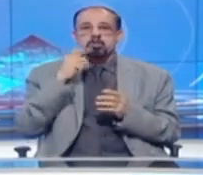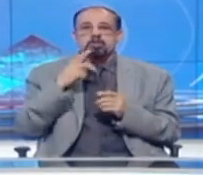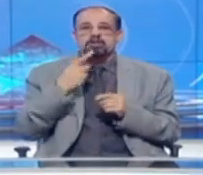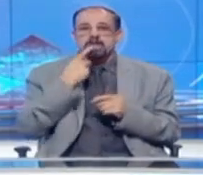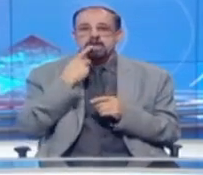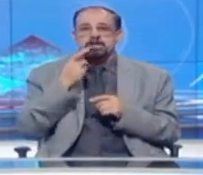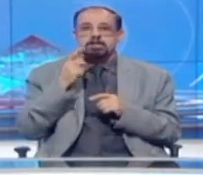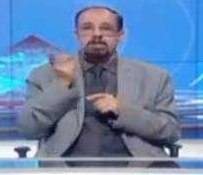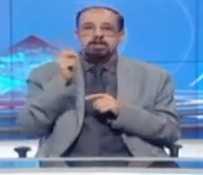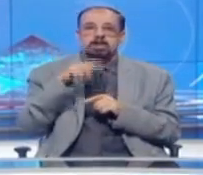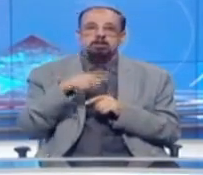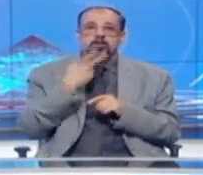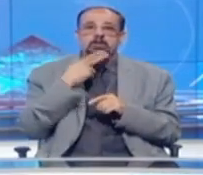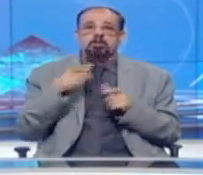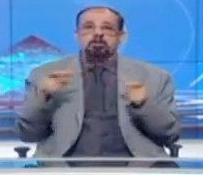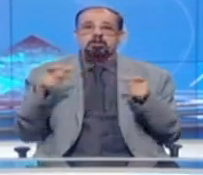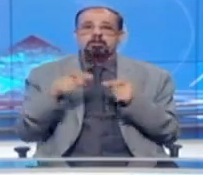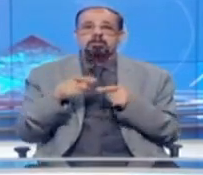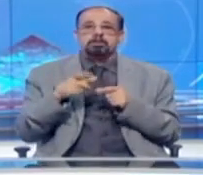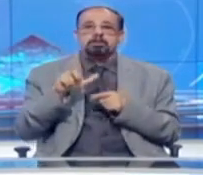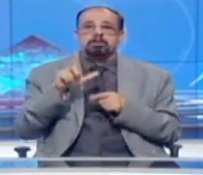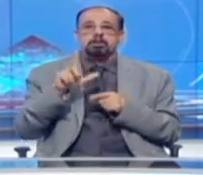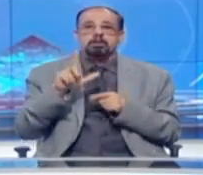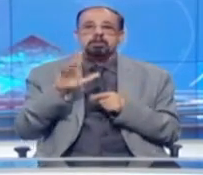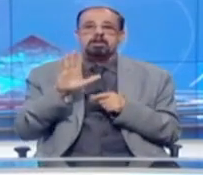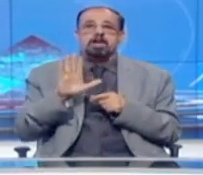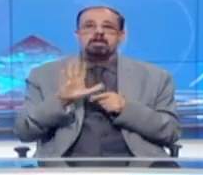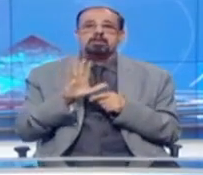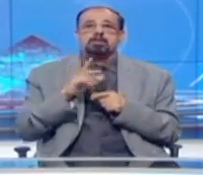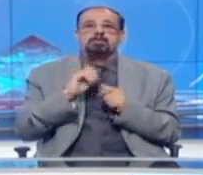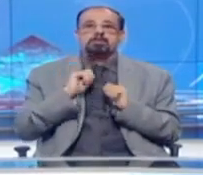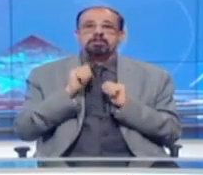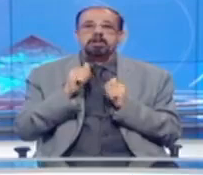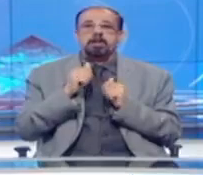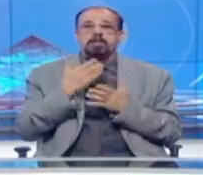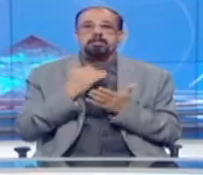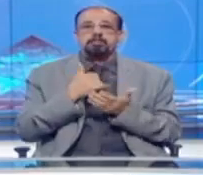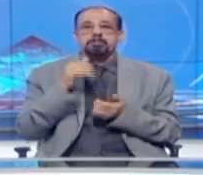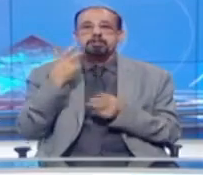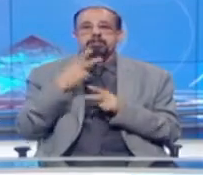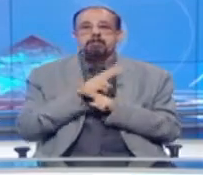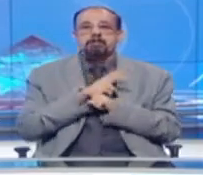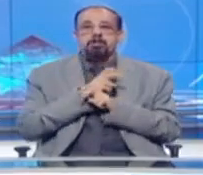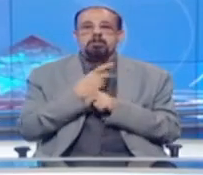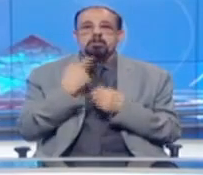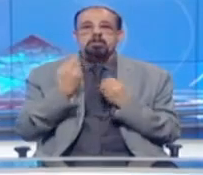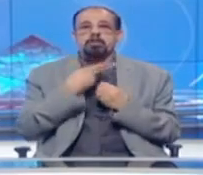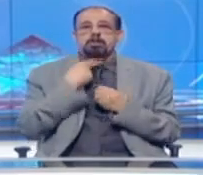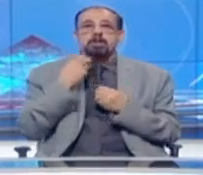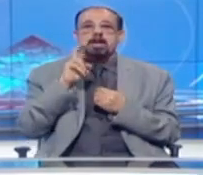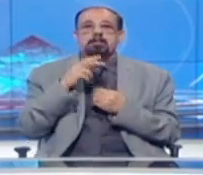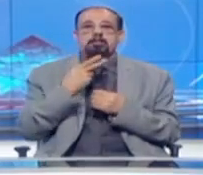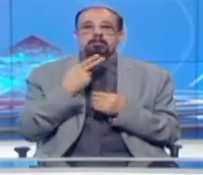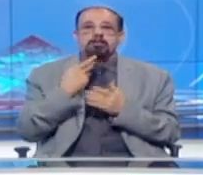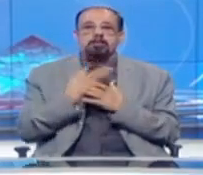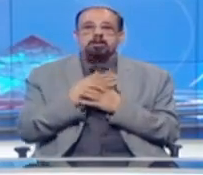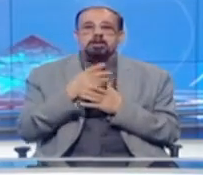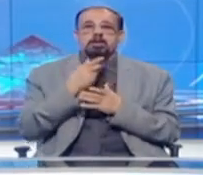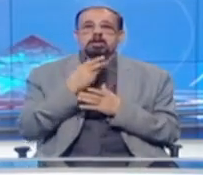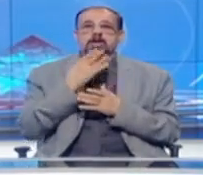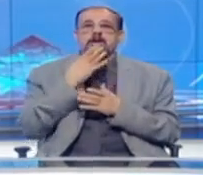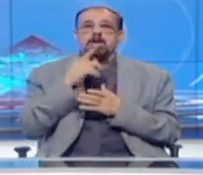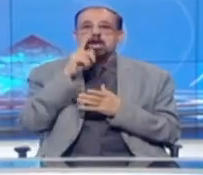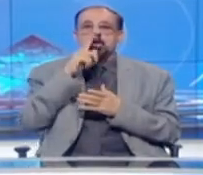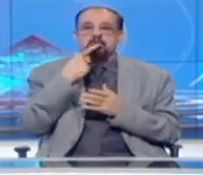خلال العام المقبل. جاء ذلك خلال قمة الاتحاد التي انطلقت أمس في بروكسل بحضور الأمين العام للأمم